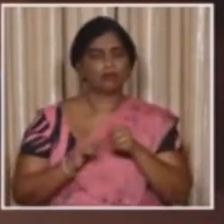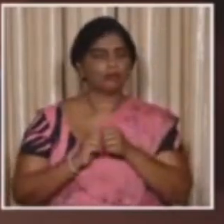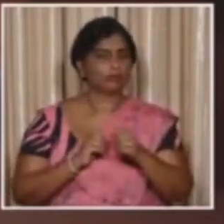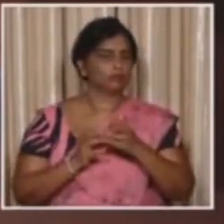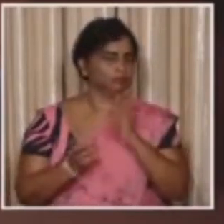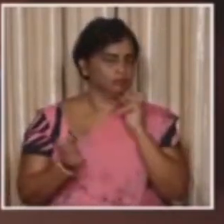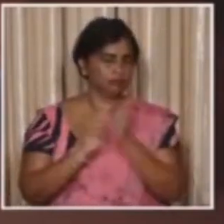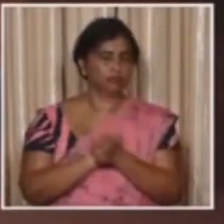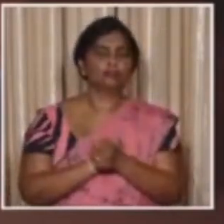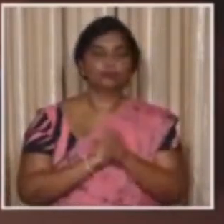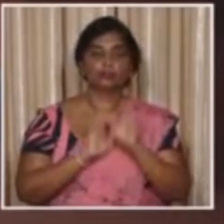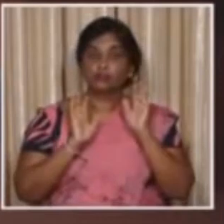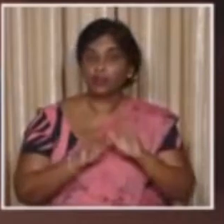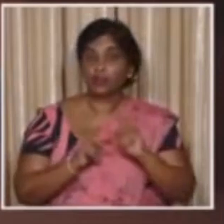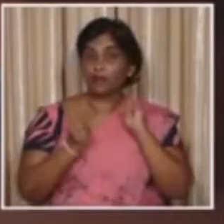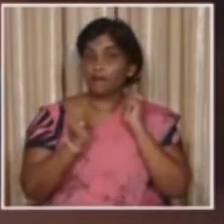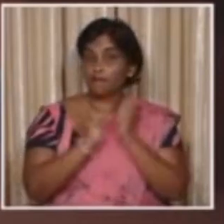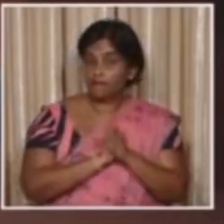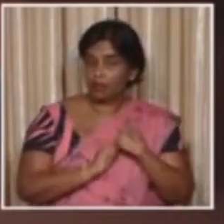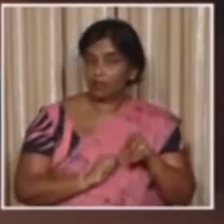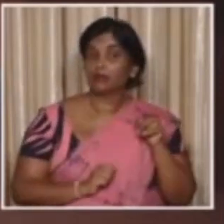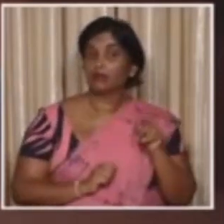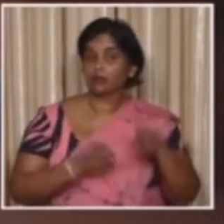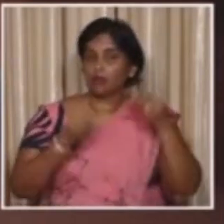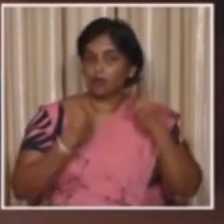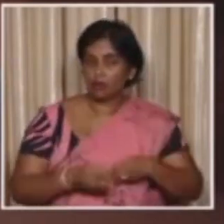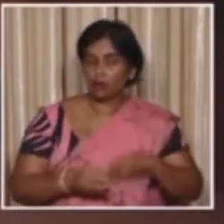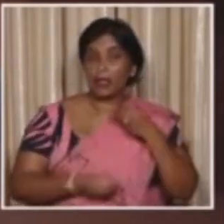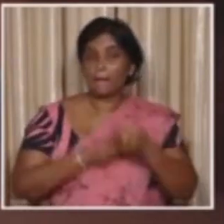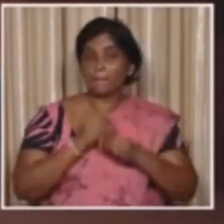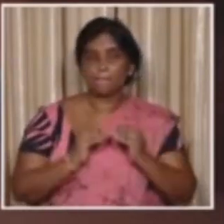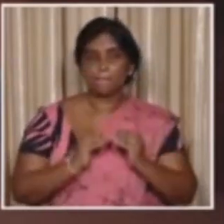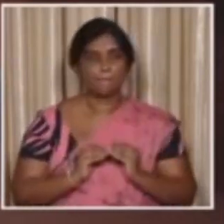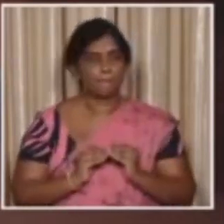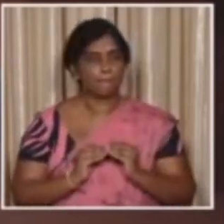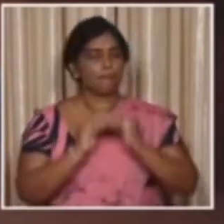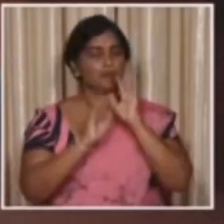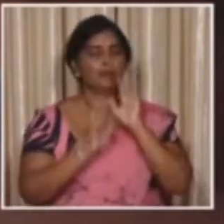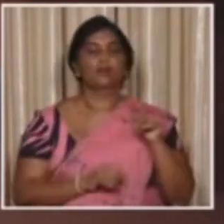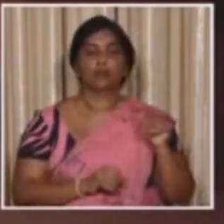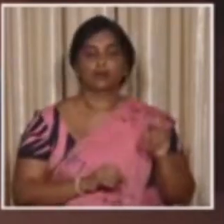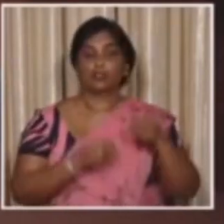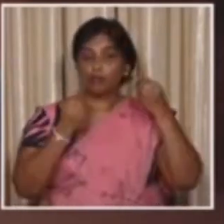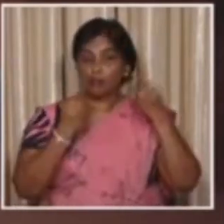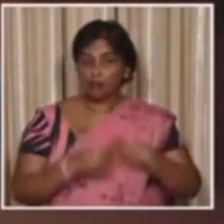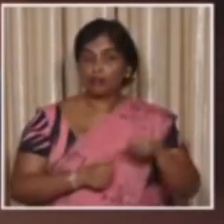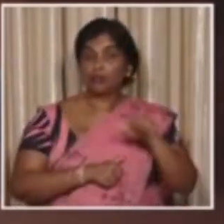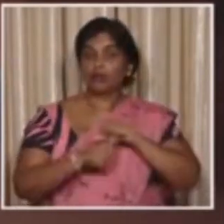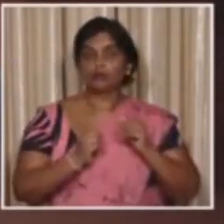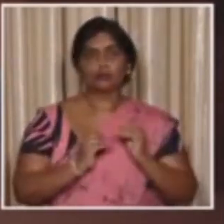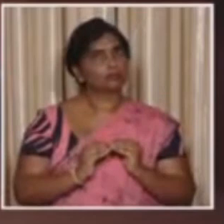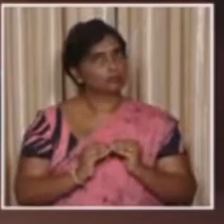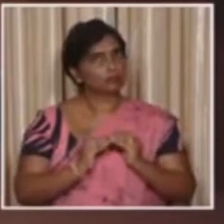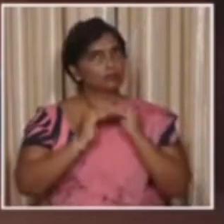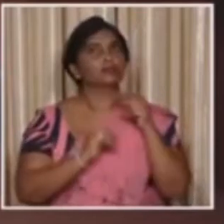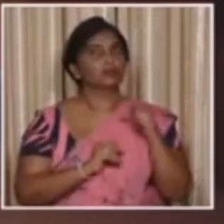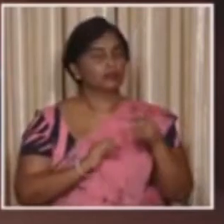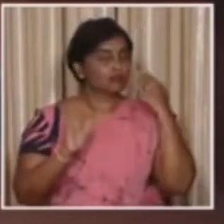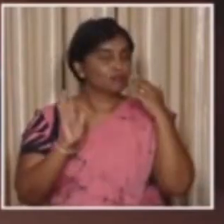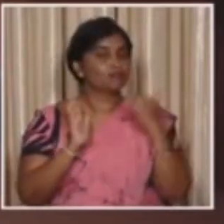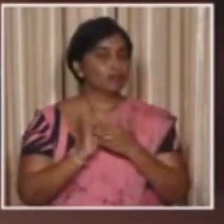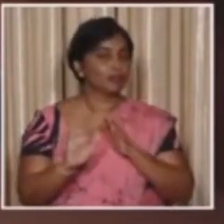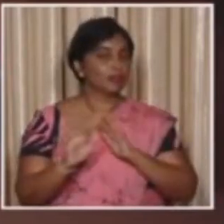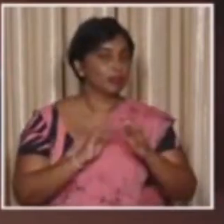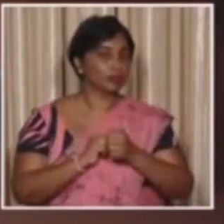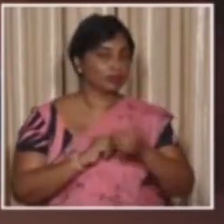වෙනස් කරන්න ඕන. හැබැයි වෙනස් කරලා මේ වැටිලා තියෙන ව්‍යාපාරයක් ගොඩනැගීම සඳහා වැටි තිබෙන ආයතනය ගොඩනැගීම සඳහා ඒ සඳහා මෙහෙයුමක්